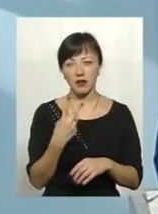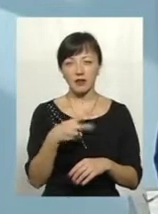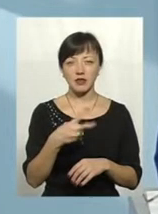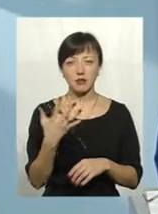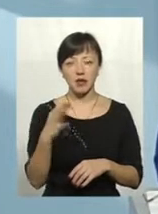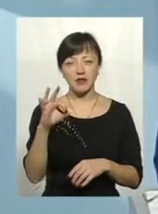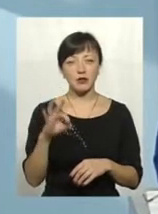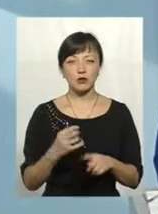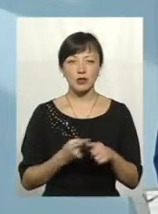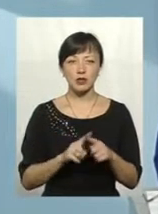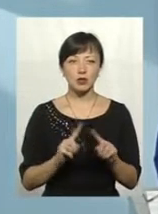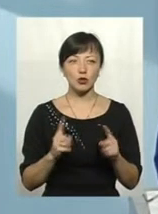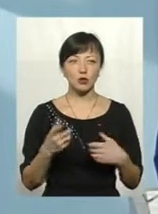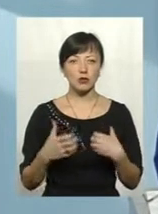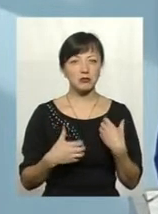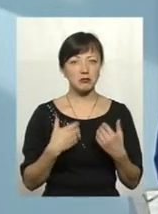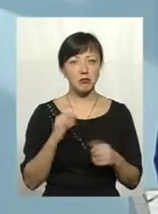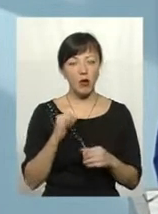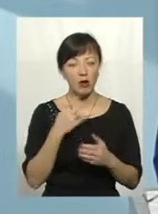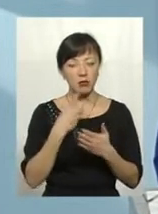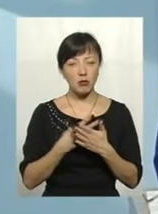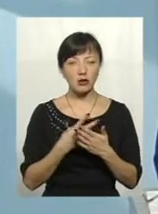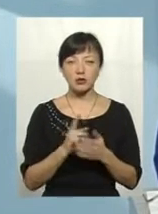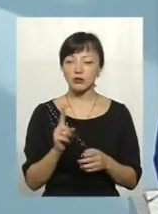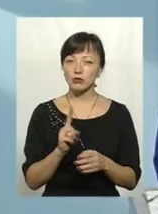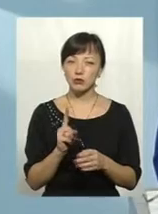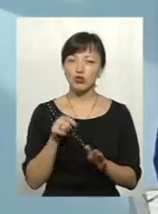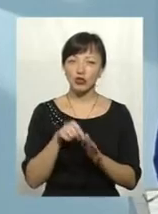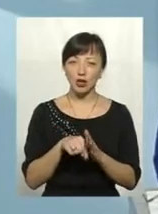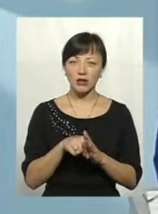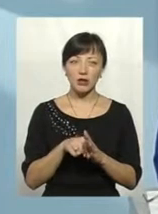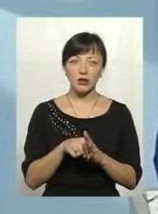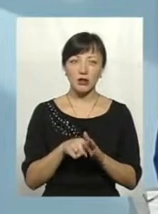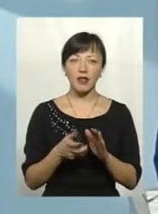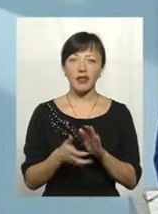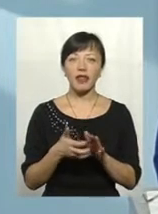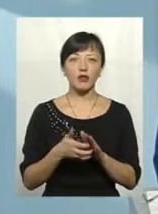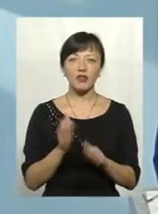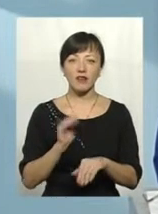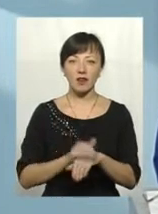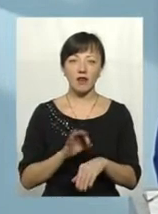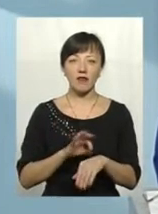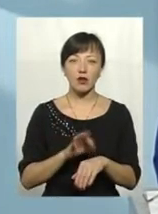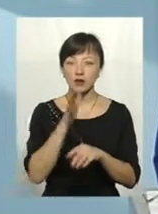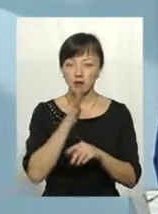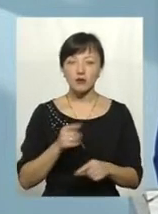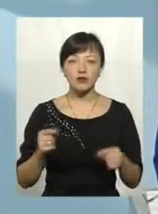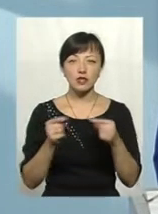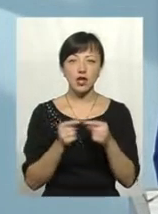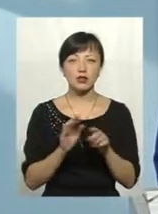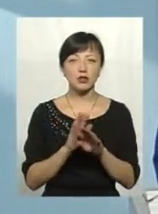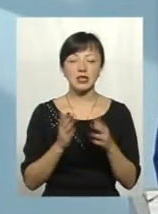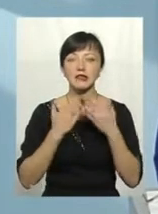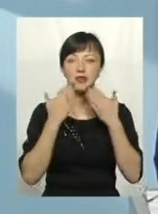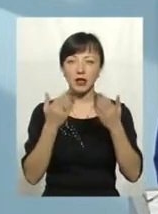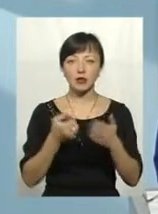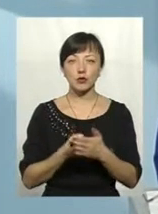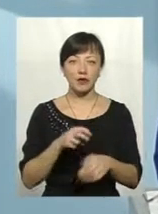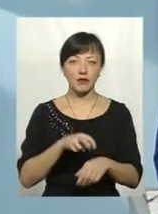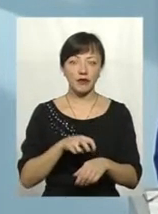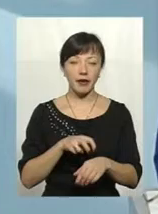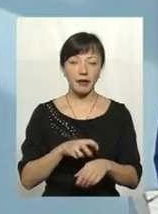25-22-20%. Це дуже погані показники, свідчить про те, що не довиявляються хворі, просто вчасно не звертаються до лікарів.